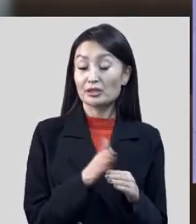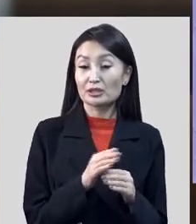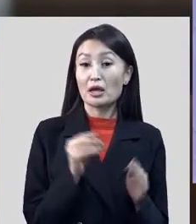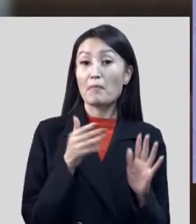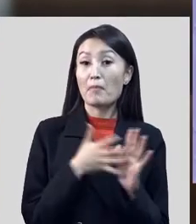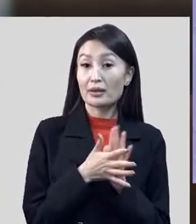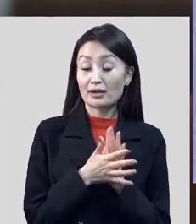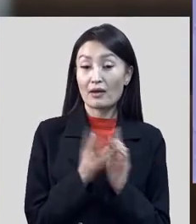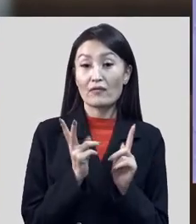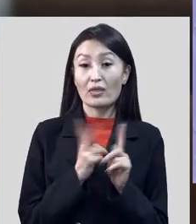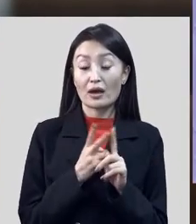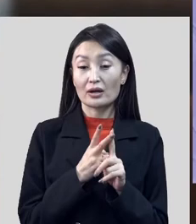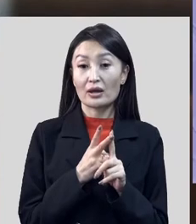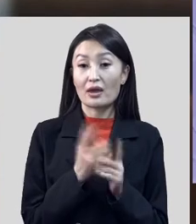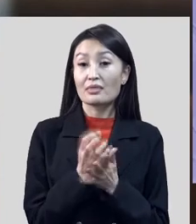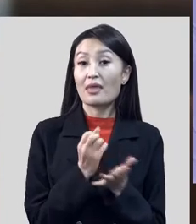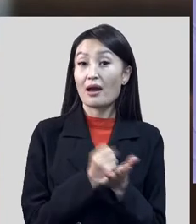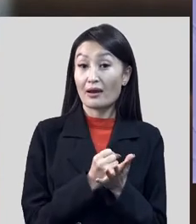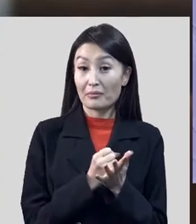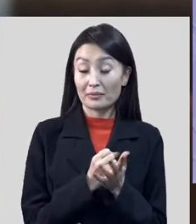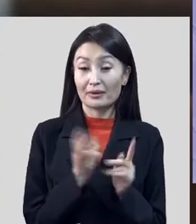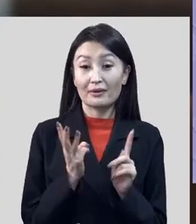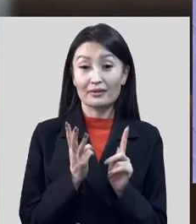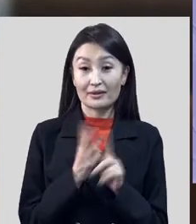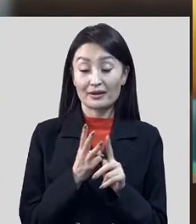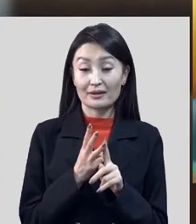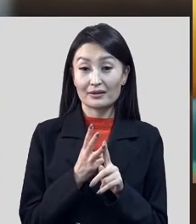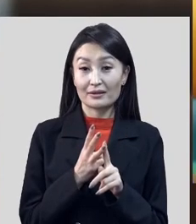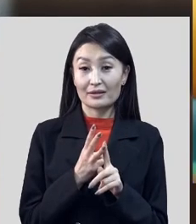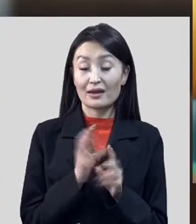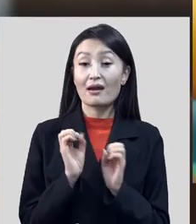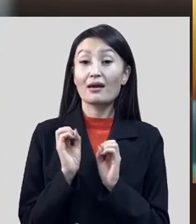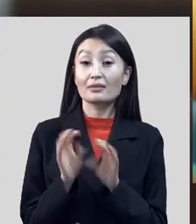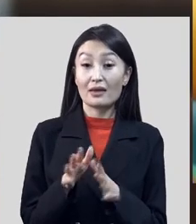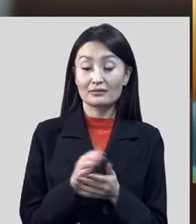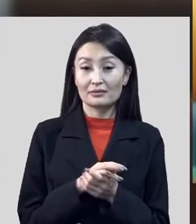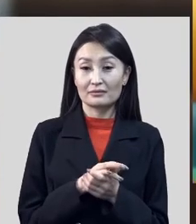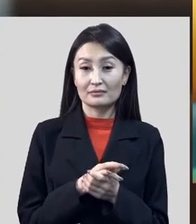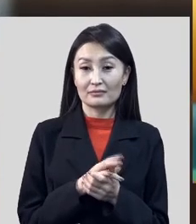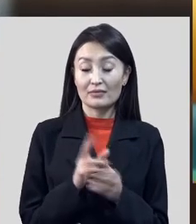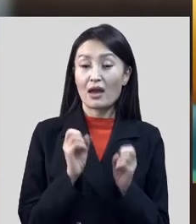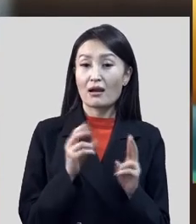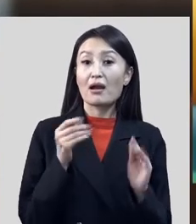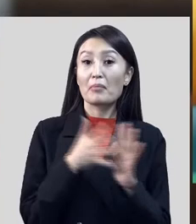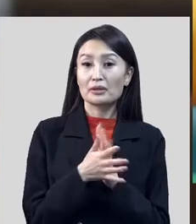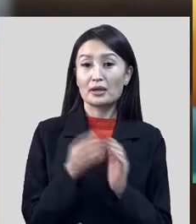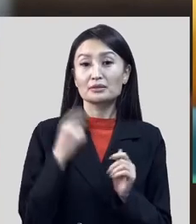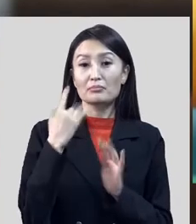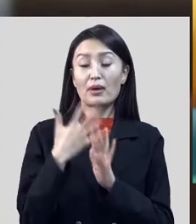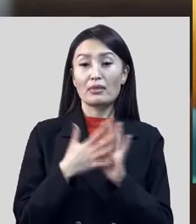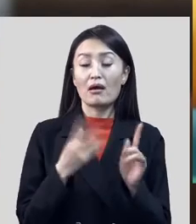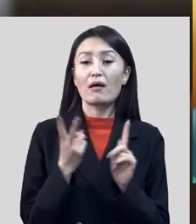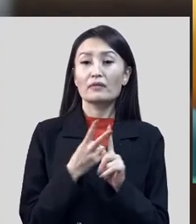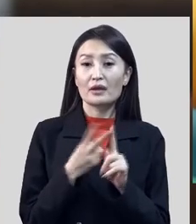потратить 2 накопить 3 отдать как потратить мне уже понятно а вот